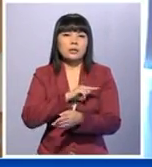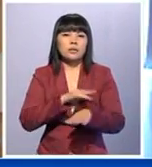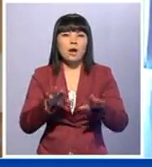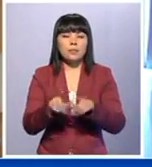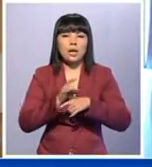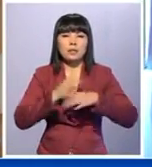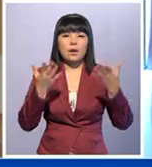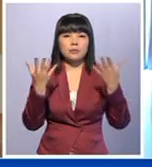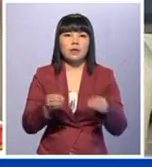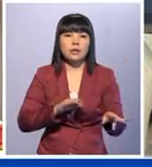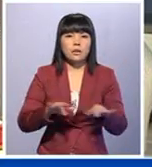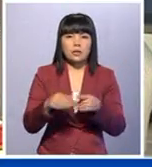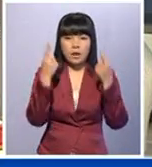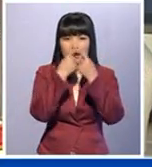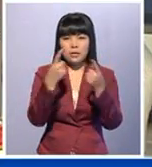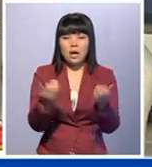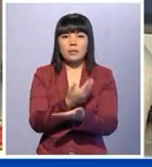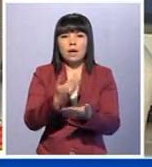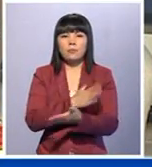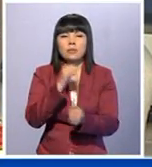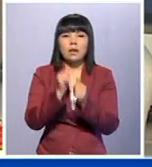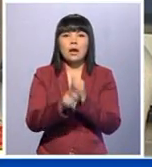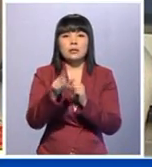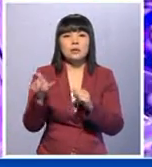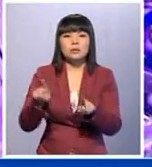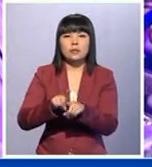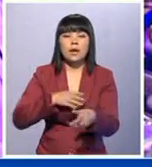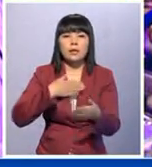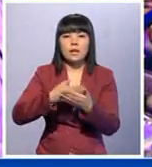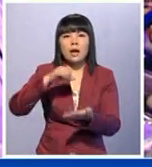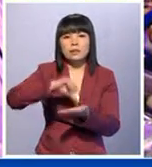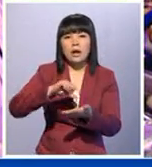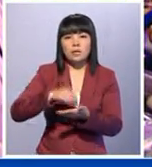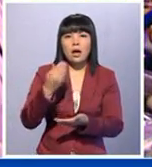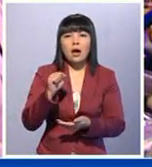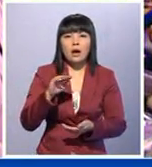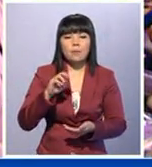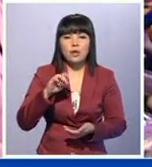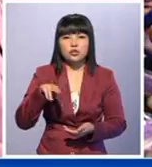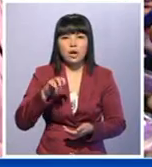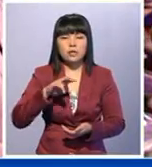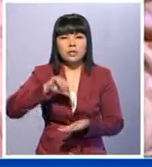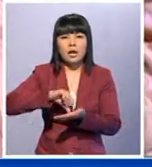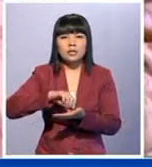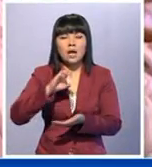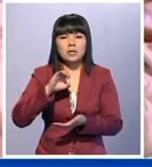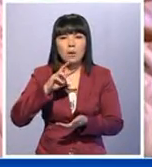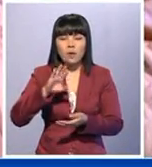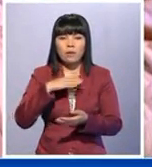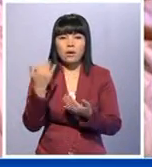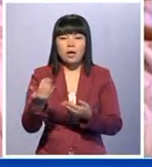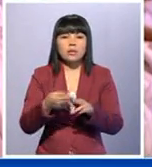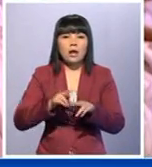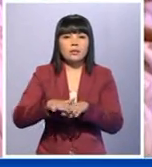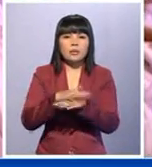орай ұйымдастырылған салтанат шарада айтты. Әр дәрігердің кәсібіне адалдығына алғысын білдірген Ахметжан Есімов денсаулық сақтау ісіне қосқан үлесі